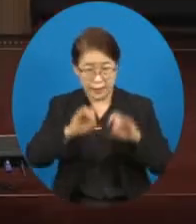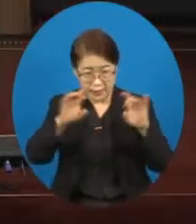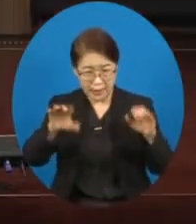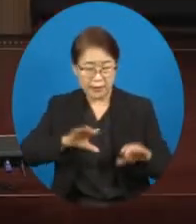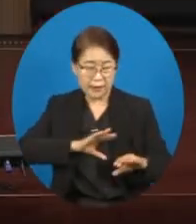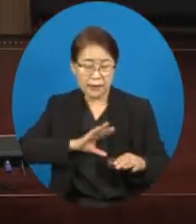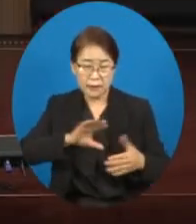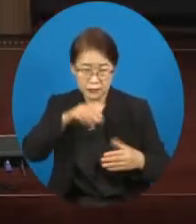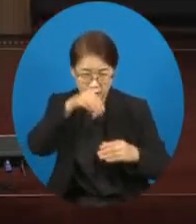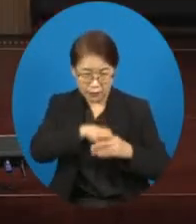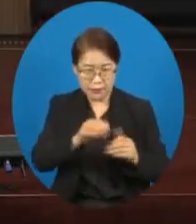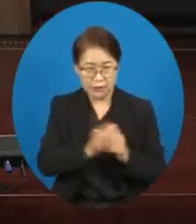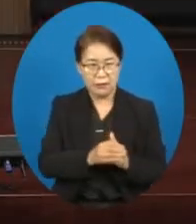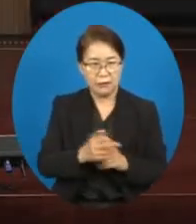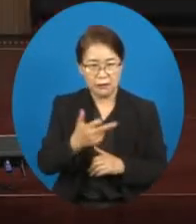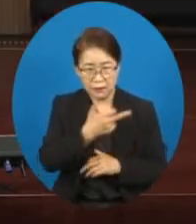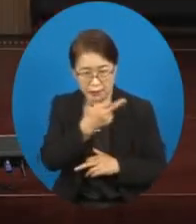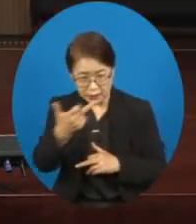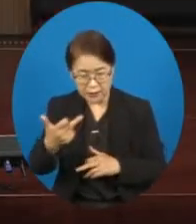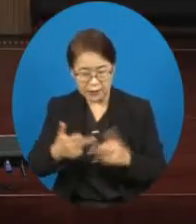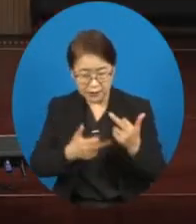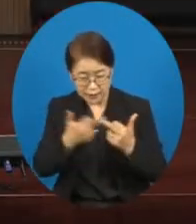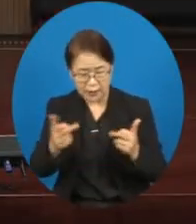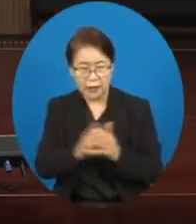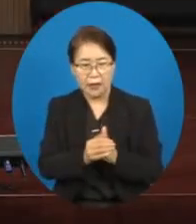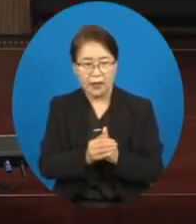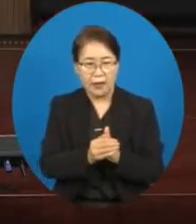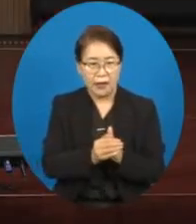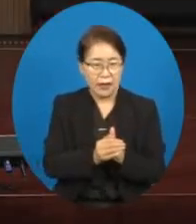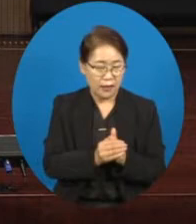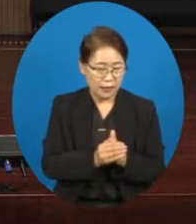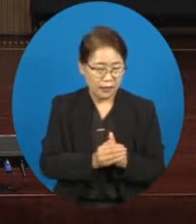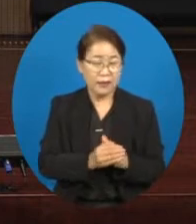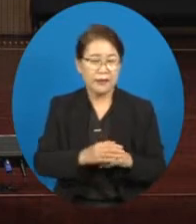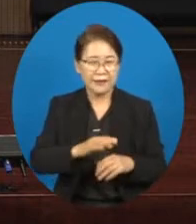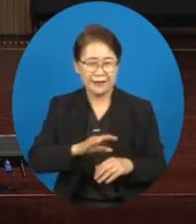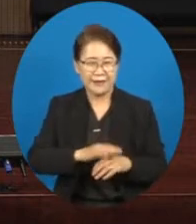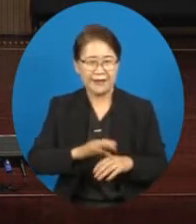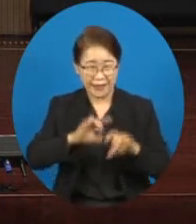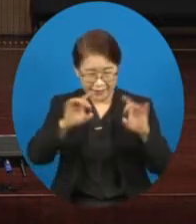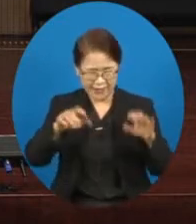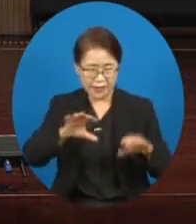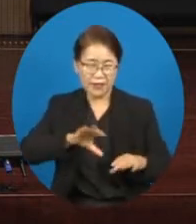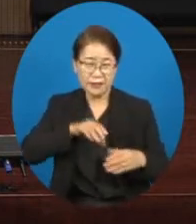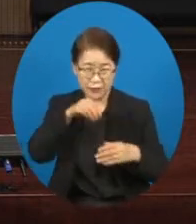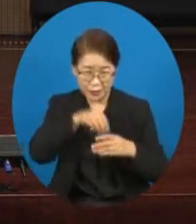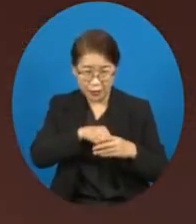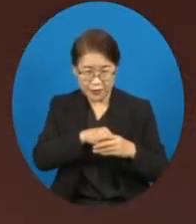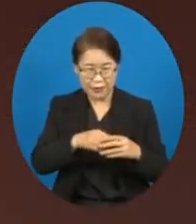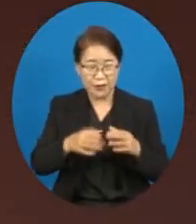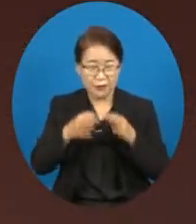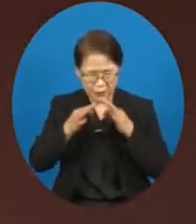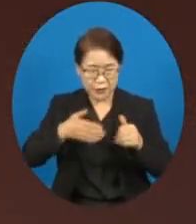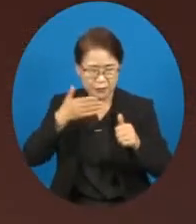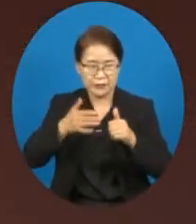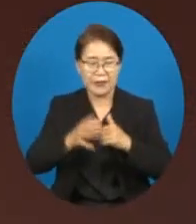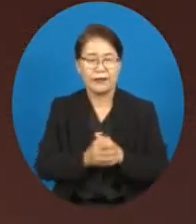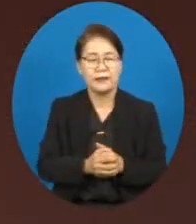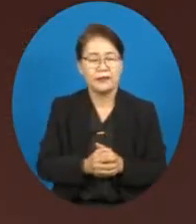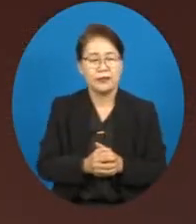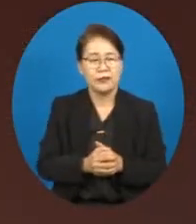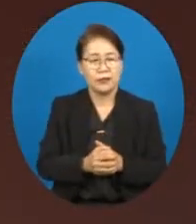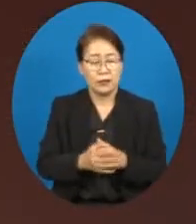큰 산아, 김은호 앞에서 평지가 되리라. 예. 자, 그러면 이렇게 외쳤을